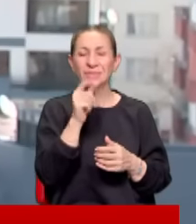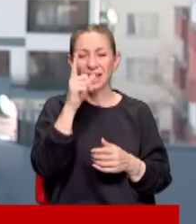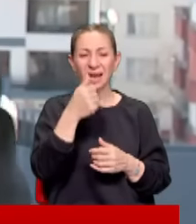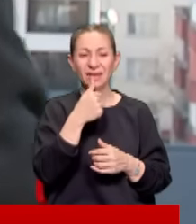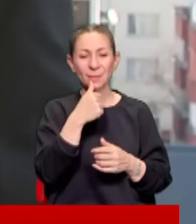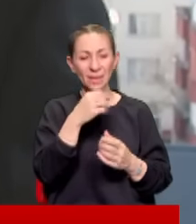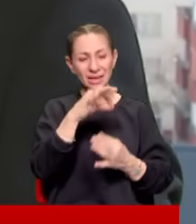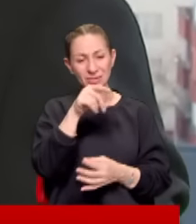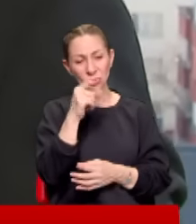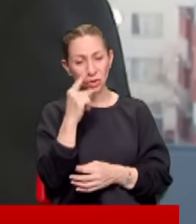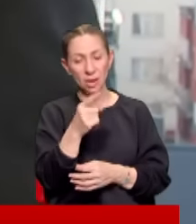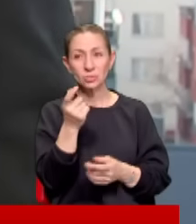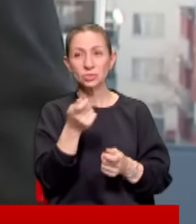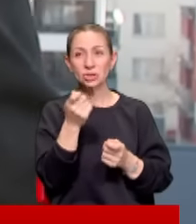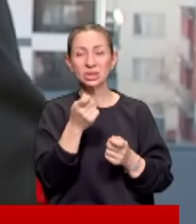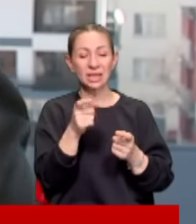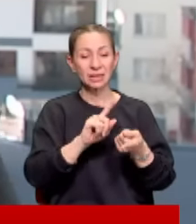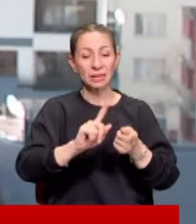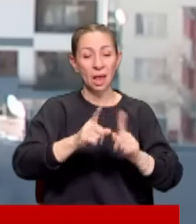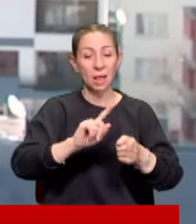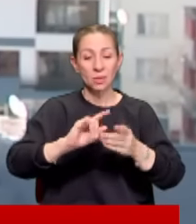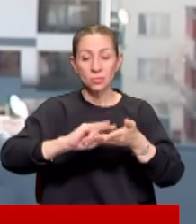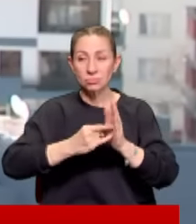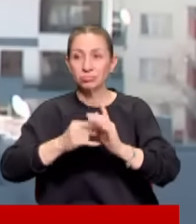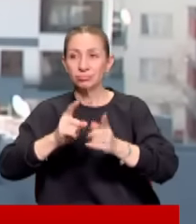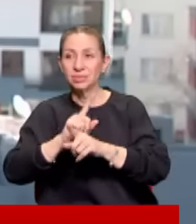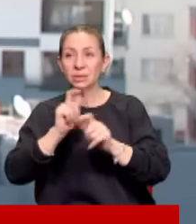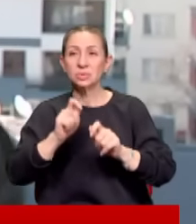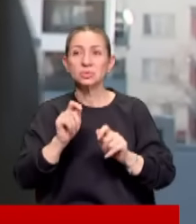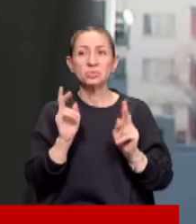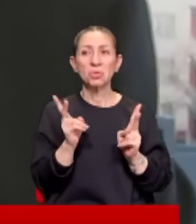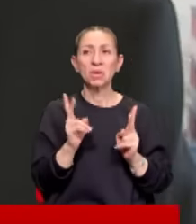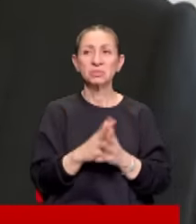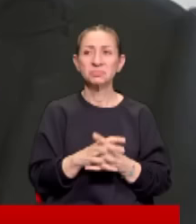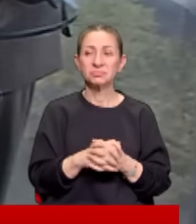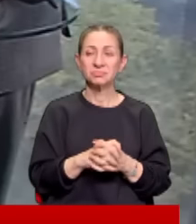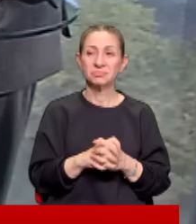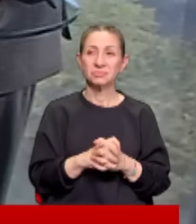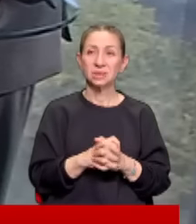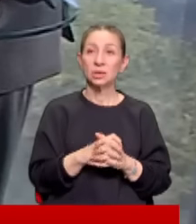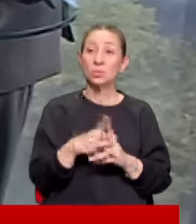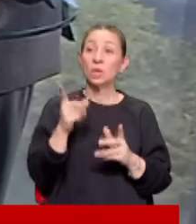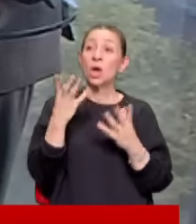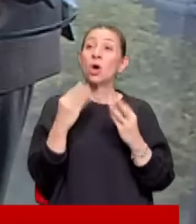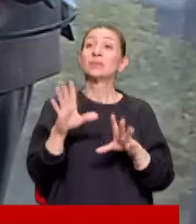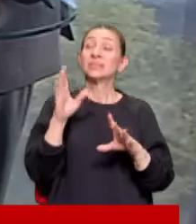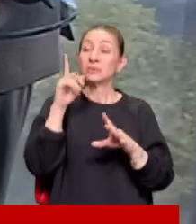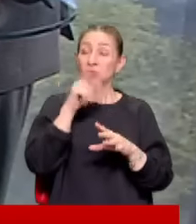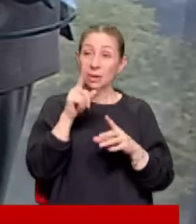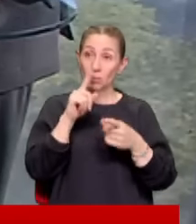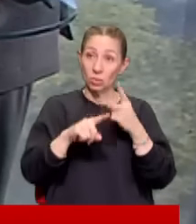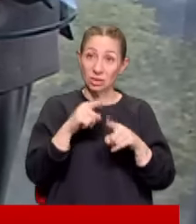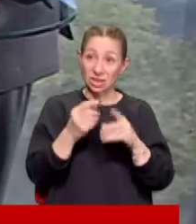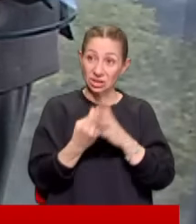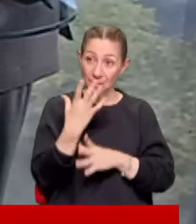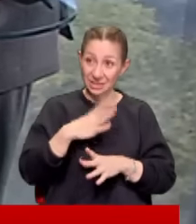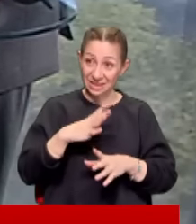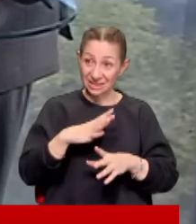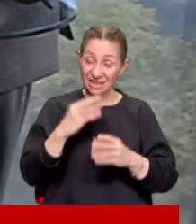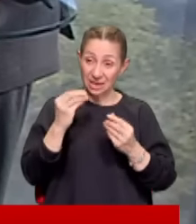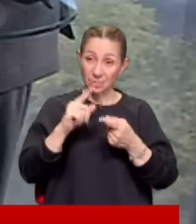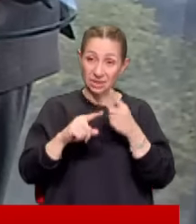adamlar üzerinden bu işin sevk ve idare edilmesi hepsi için fonksiyonel. Siz de bunlar olmasın diye bir siyaset üretmek istediniz İYİ Parti'de